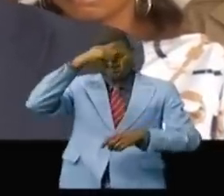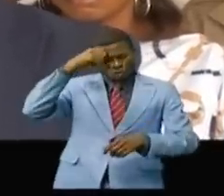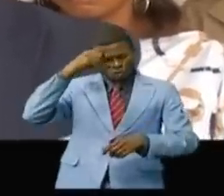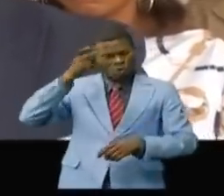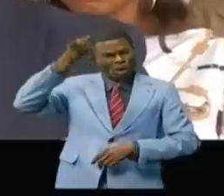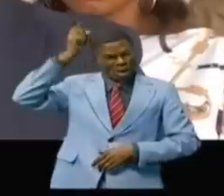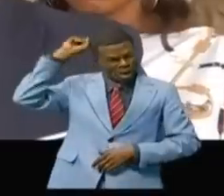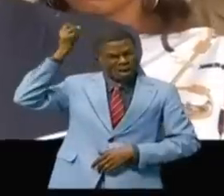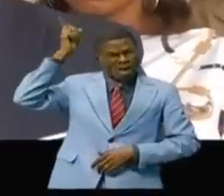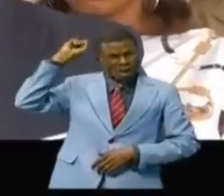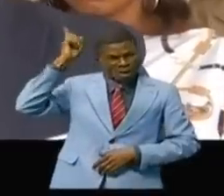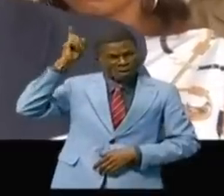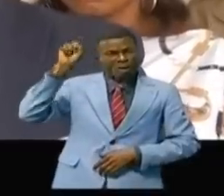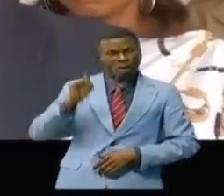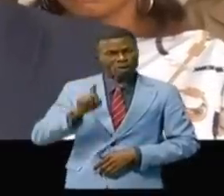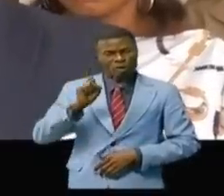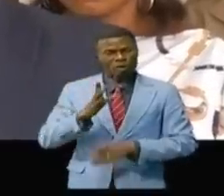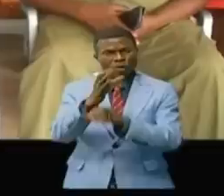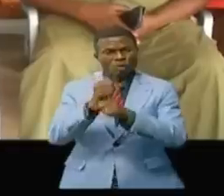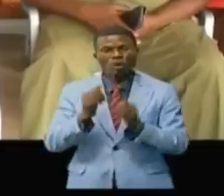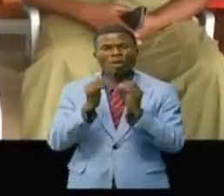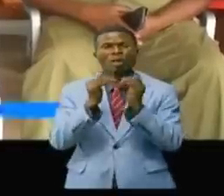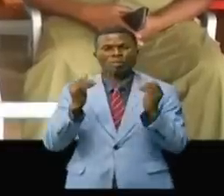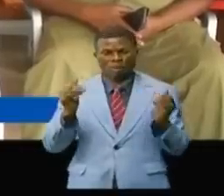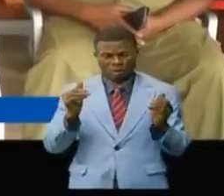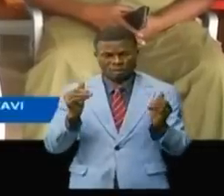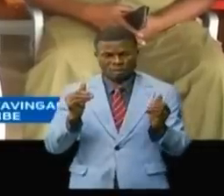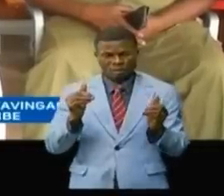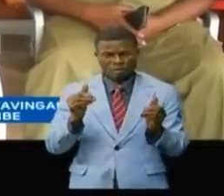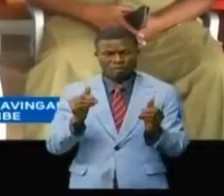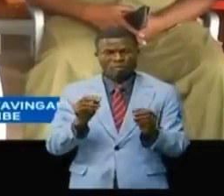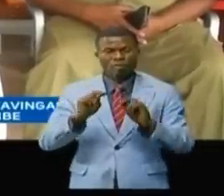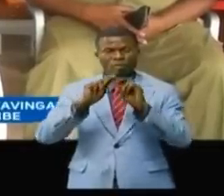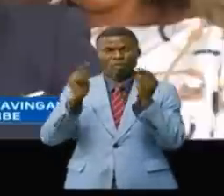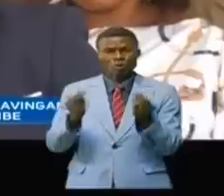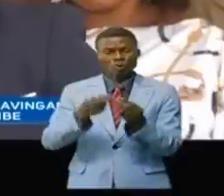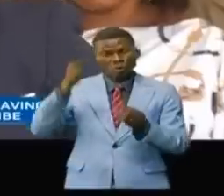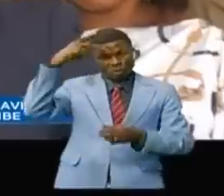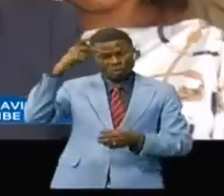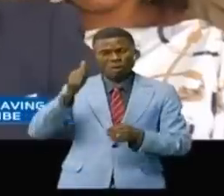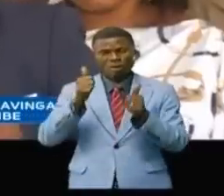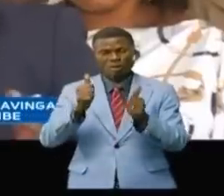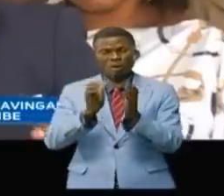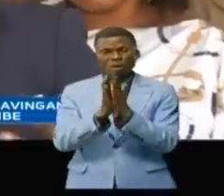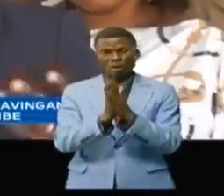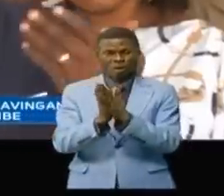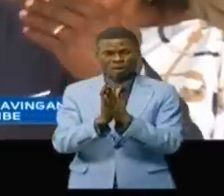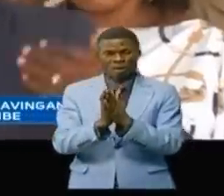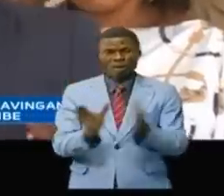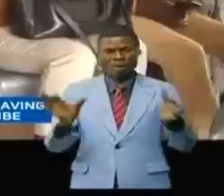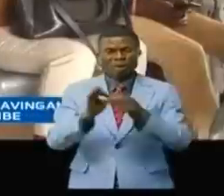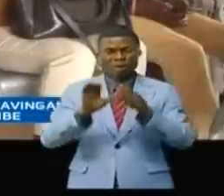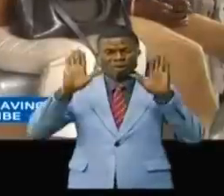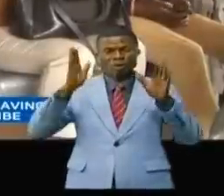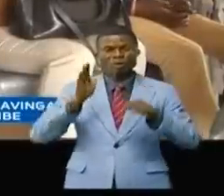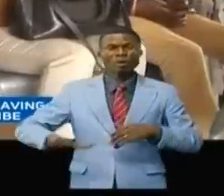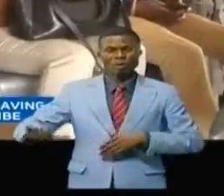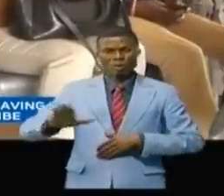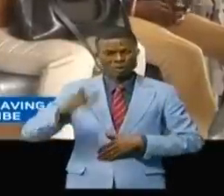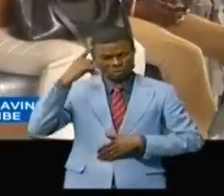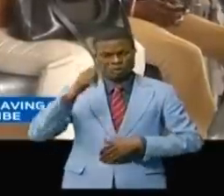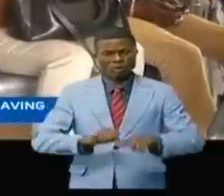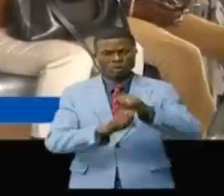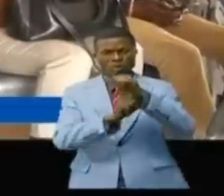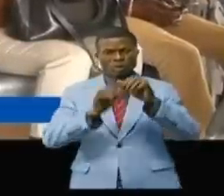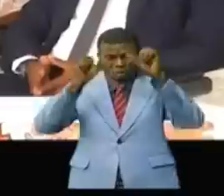pendant des années, ils doivent retrouver la paix. Le parti se porte mieux et il est dans l'union sacrée de la nation pour accompagner